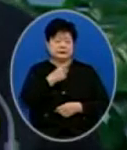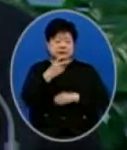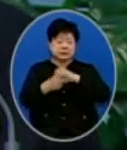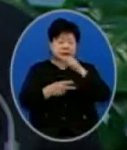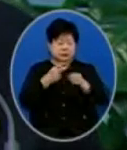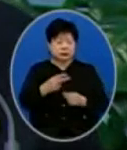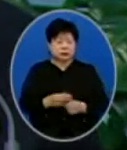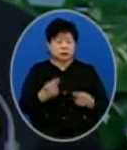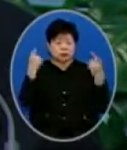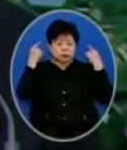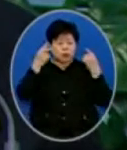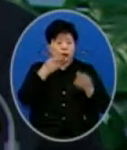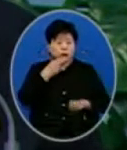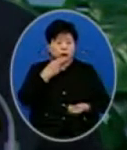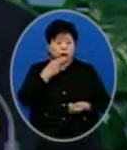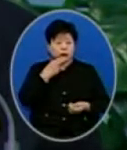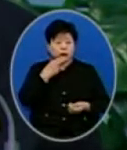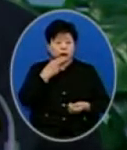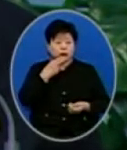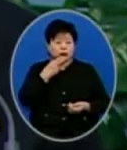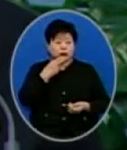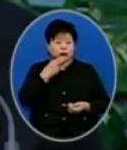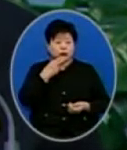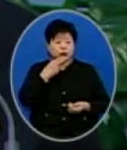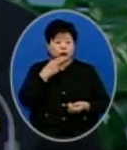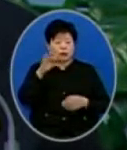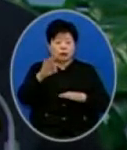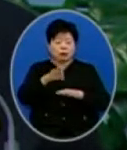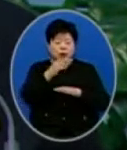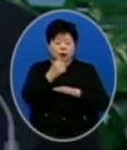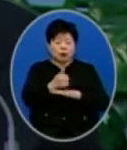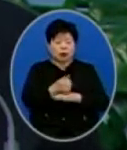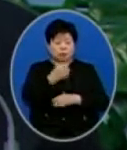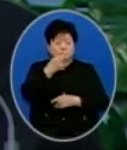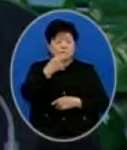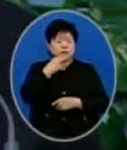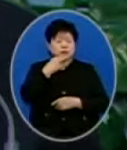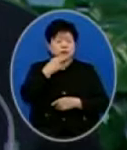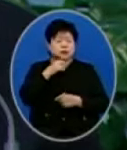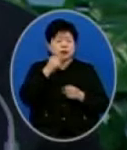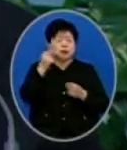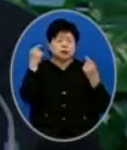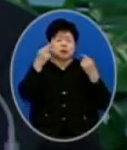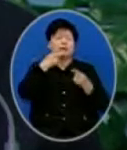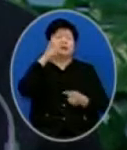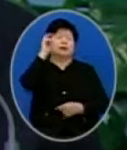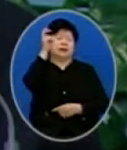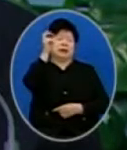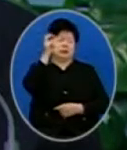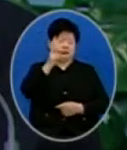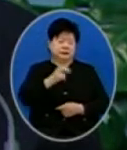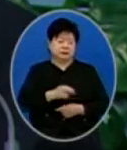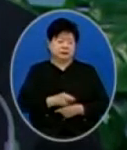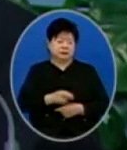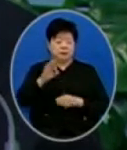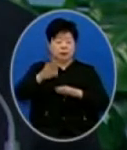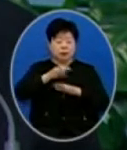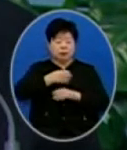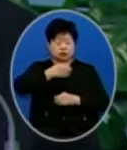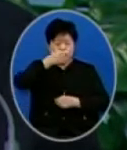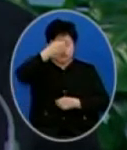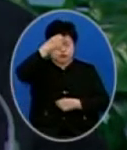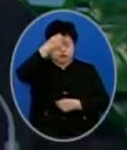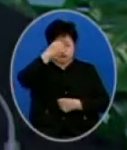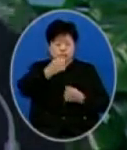인연이 지나도 소식이 없어요 아마 바로가 꿈을 안고 떠나면 영원히 소식이 없었을 것입니다 바로가 꿈을 꾸고